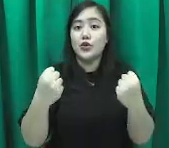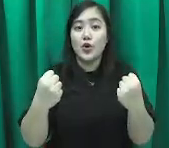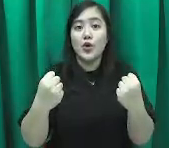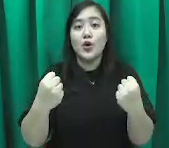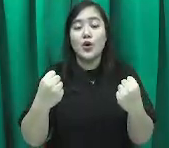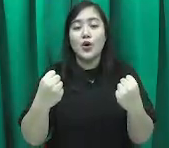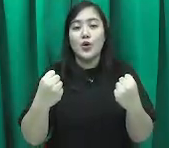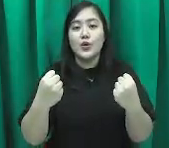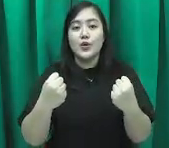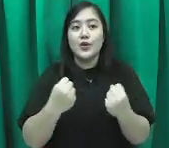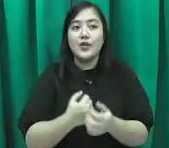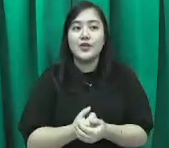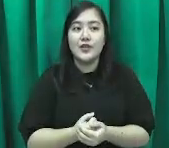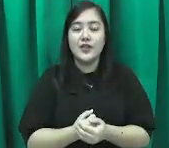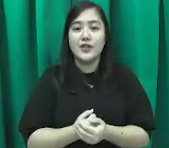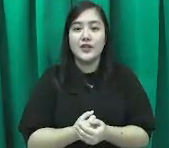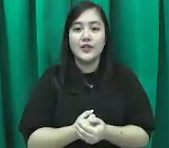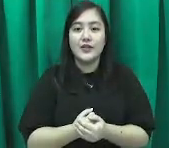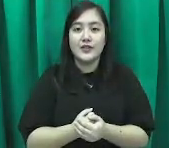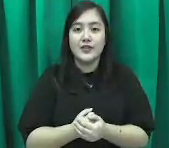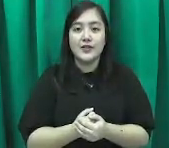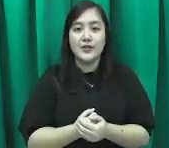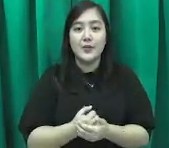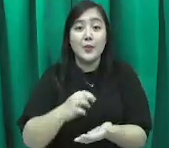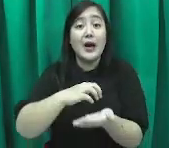So paano na sa ating pag-uusap,